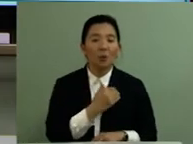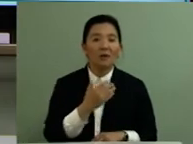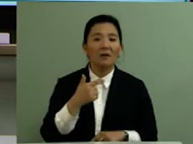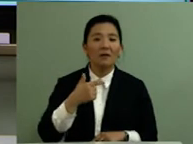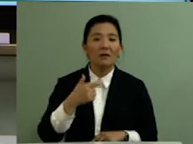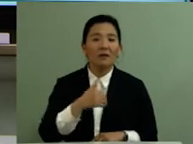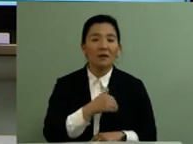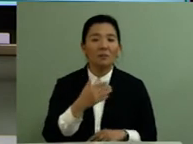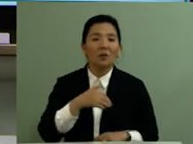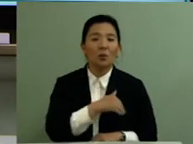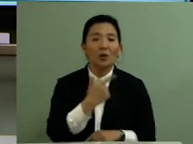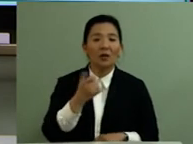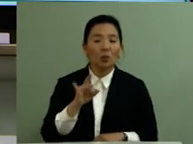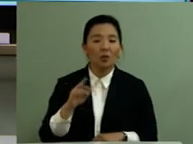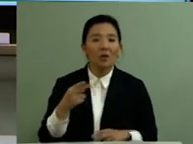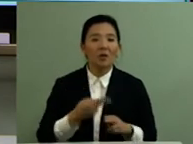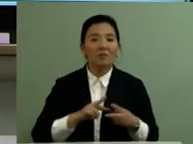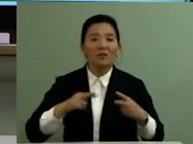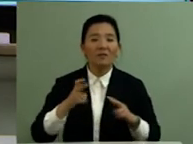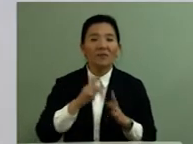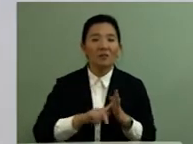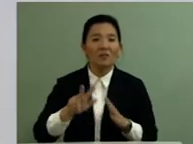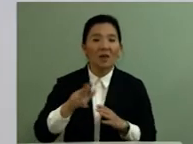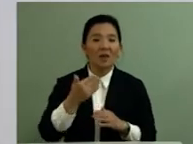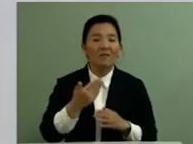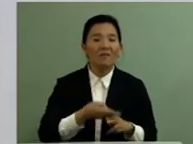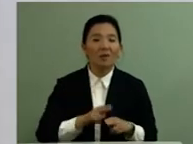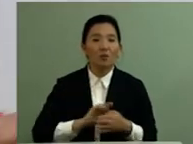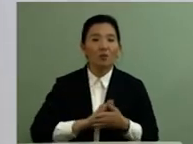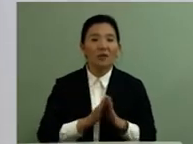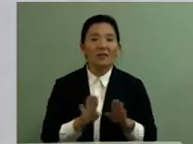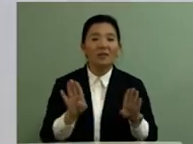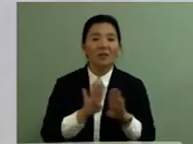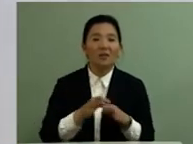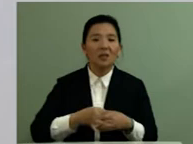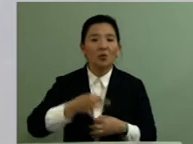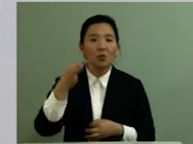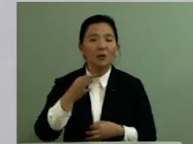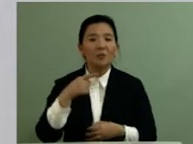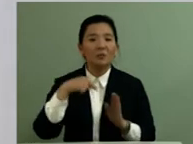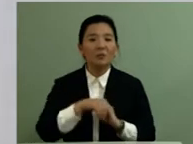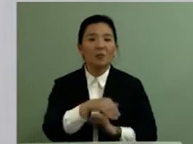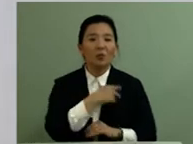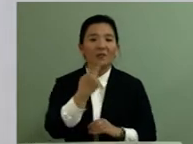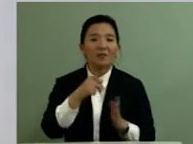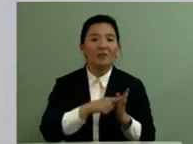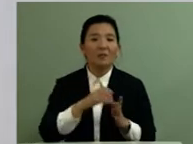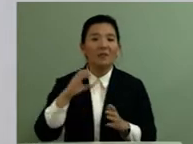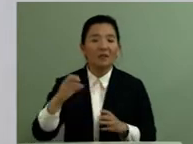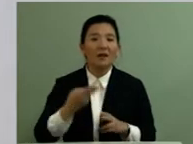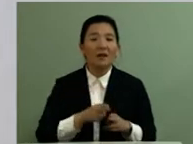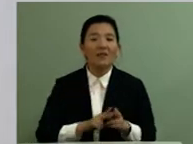градусах прибавить 273. Это ваше условие. Итак, в закрытом сосуде при температуре 27 градусов Цельсия